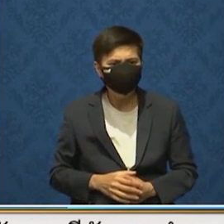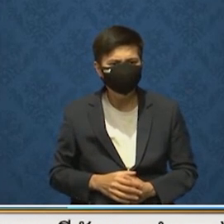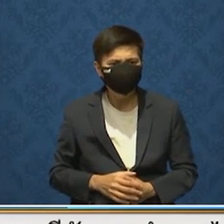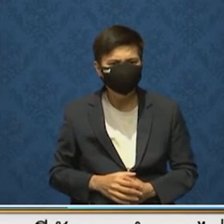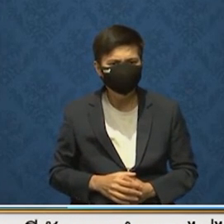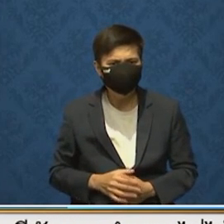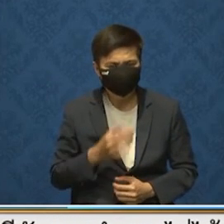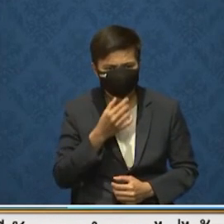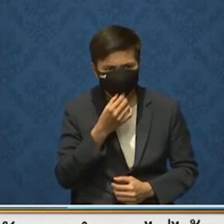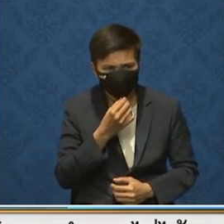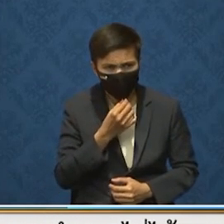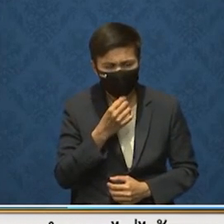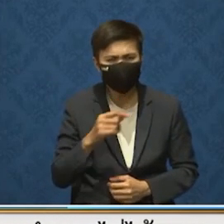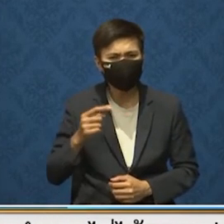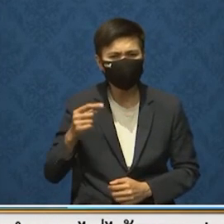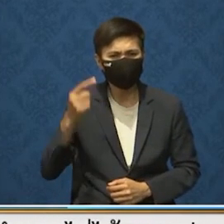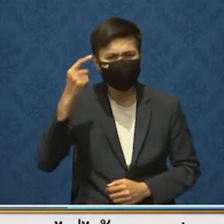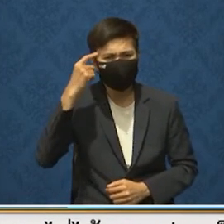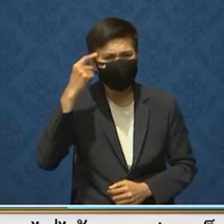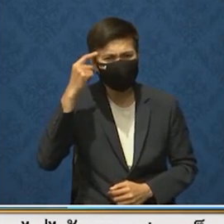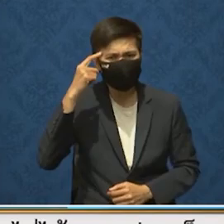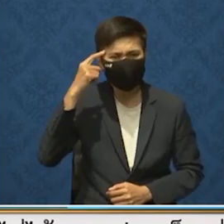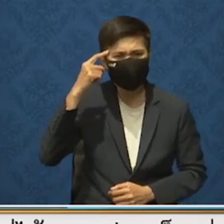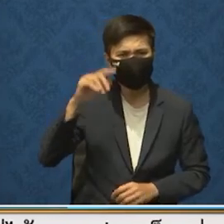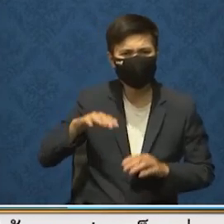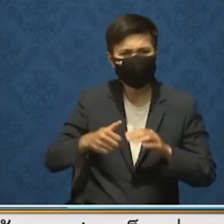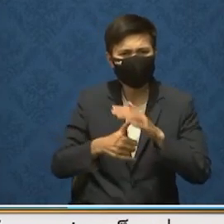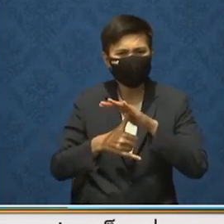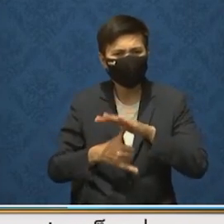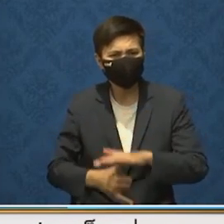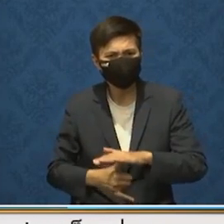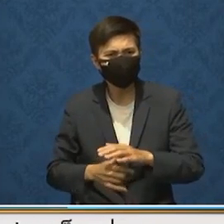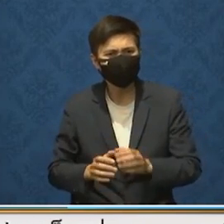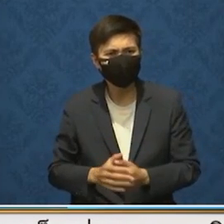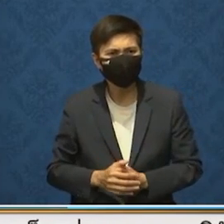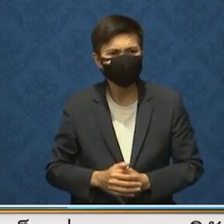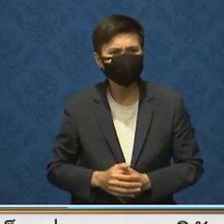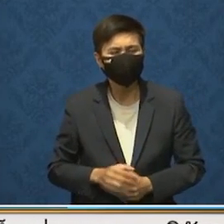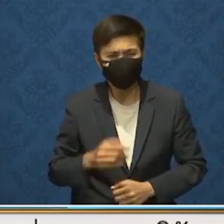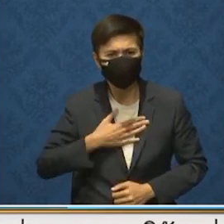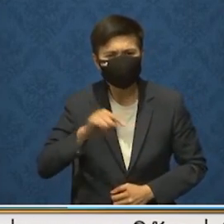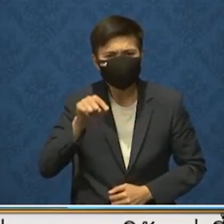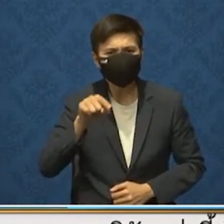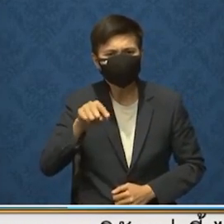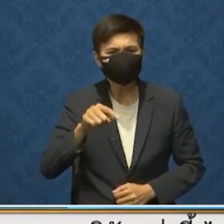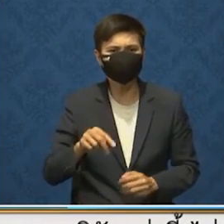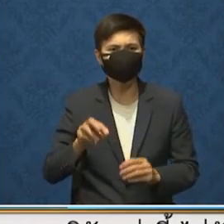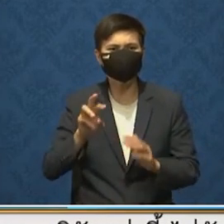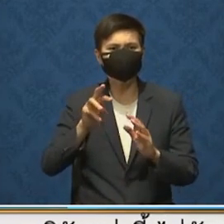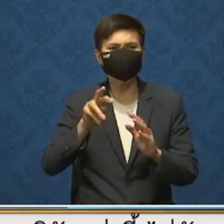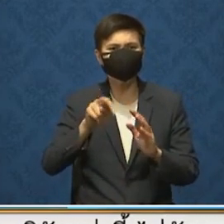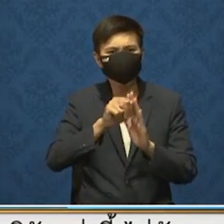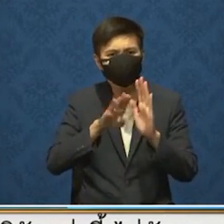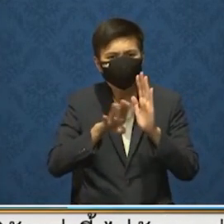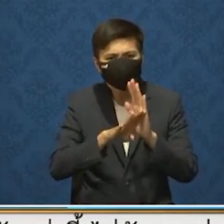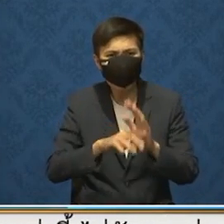นเธเรีวาจิตใจมัต่ำอะ ดาทีกัสั่งไปนี่ผมสั่งนคโยบายไแลวไ้บ้าศ